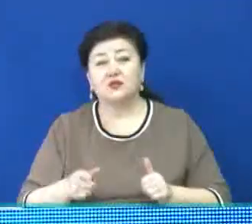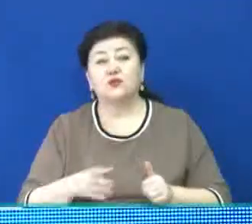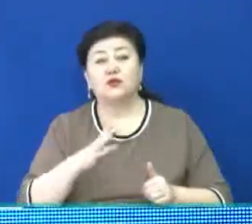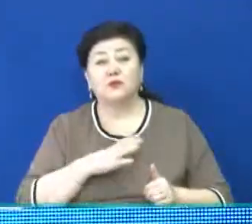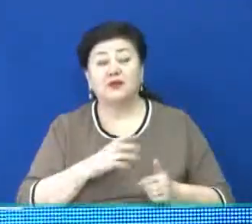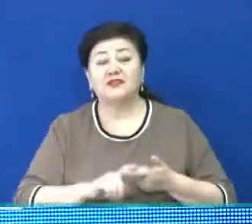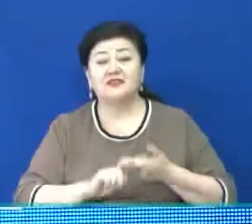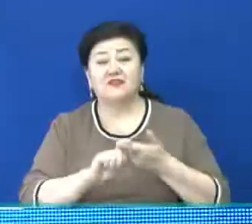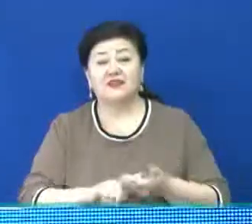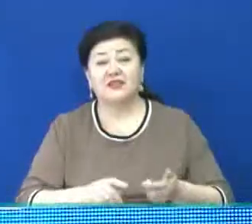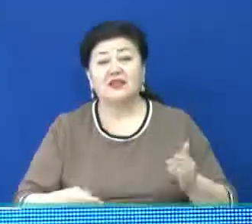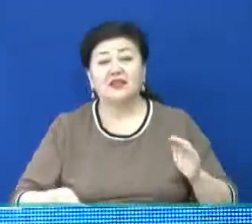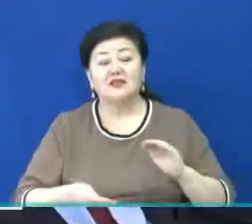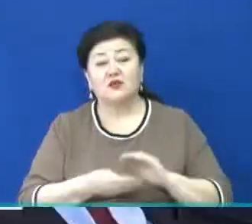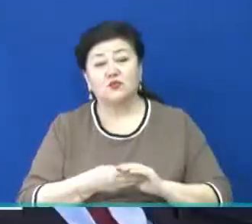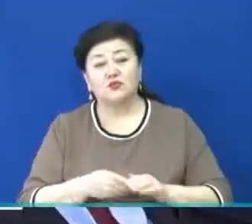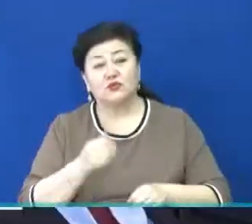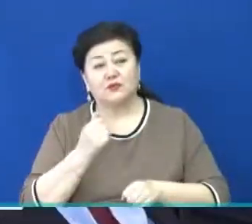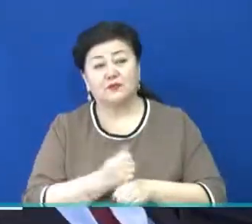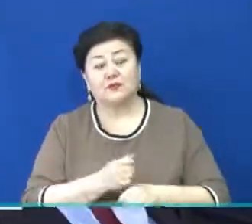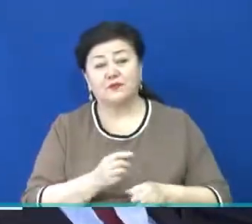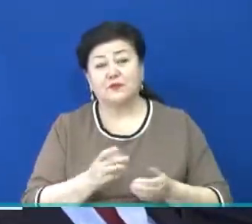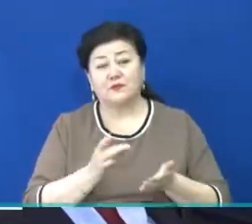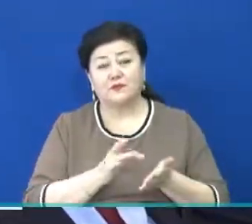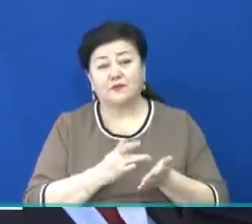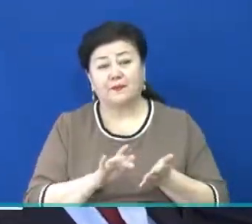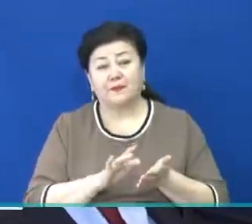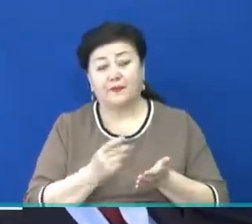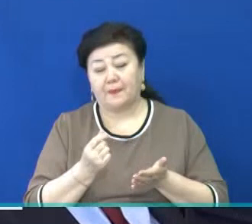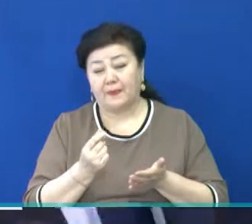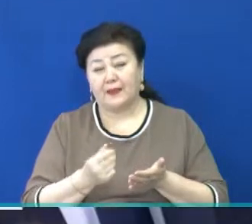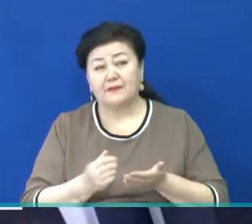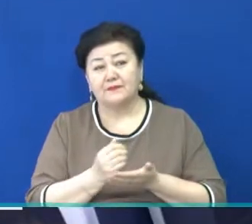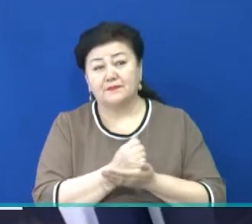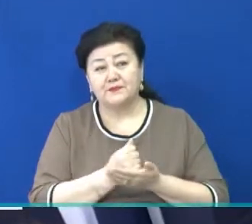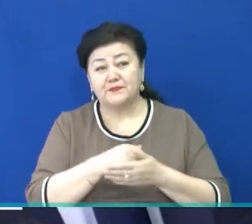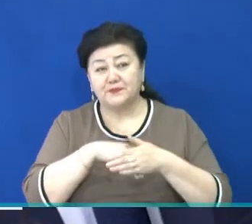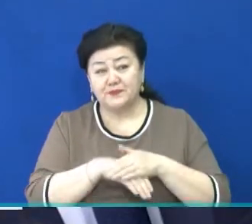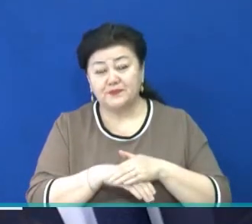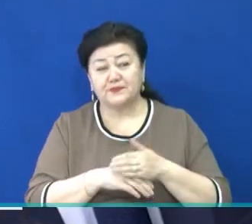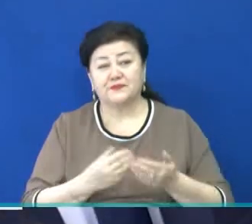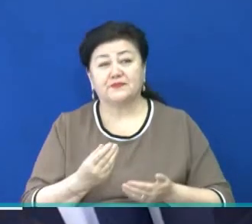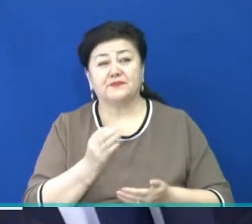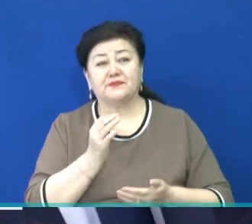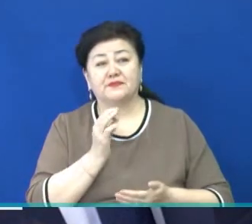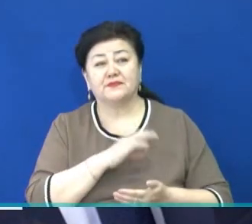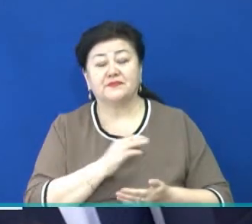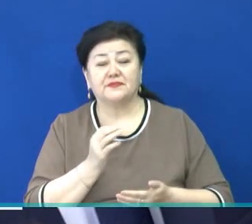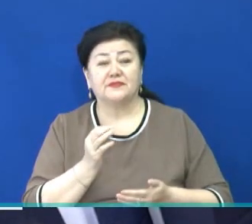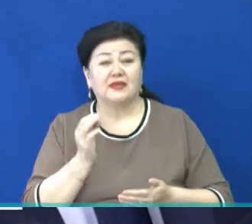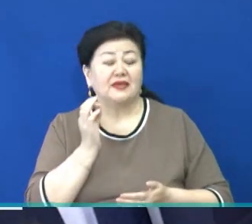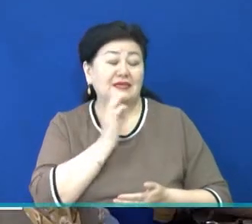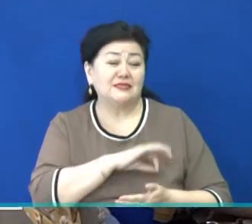Тоқбергеновтың айтуынша, соңғы уақытта анықталған істер бюджет қаражатын қызметтік құзыретін пайдалана отырып, негізсіз пайдалану және бір